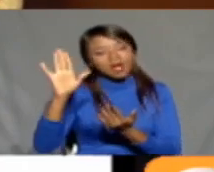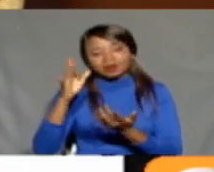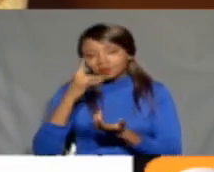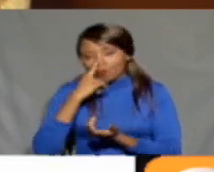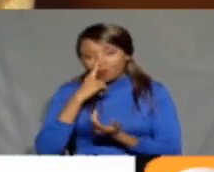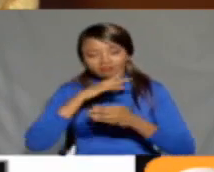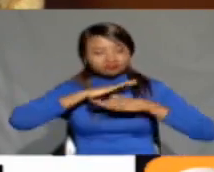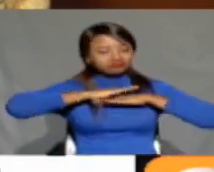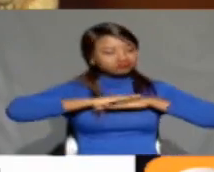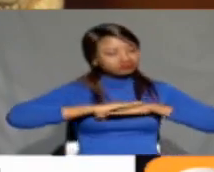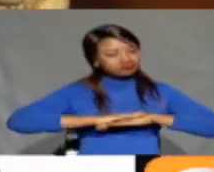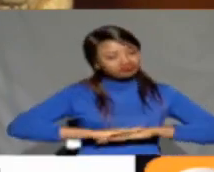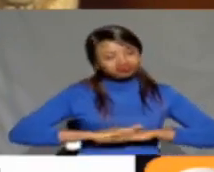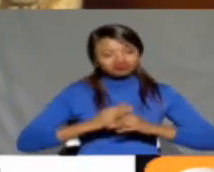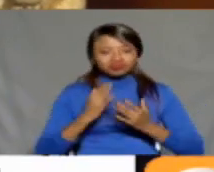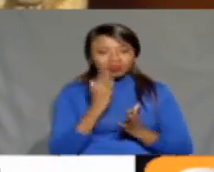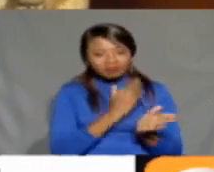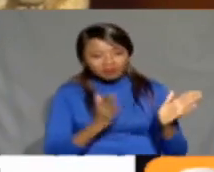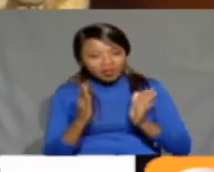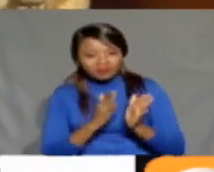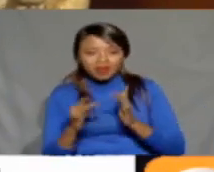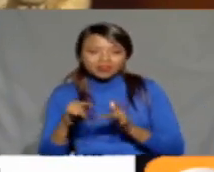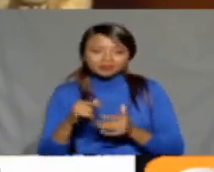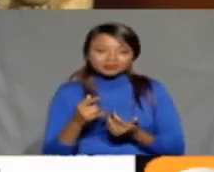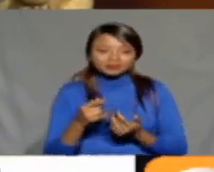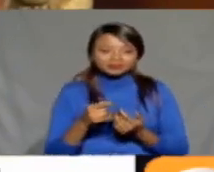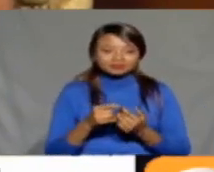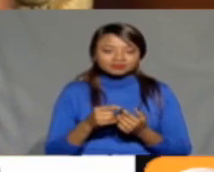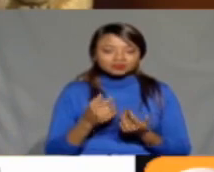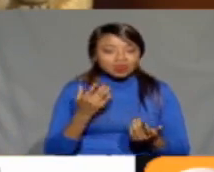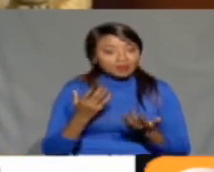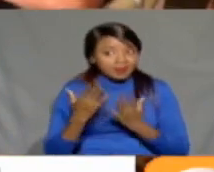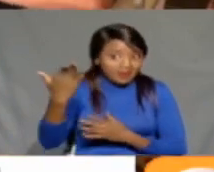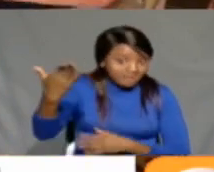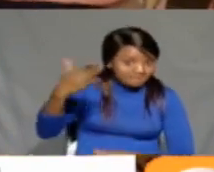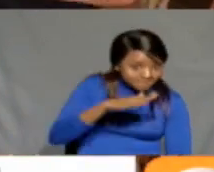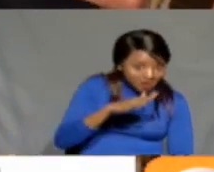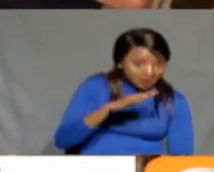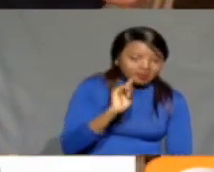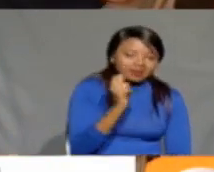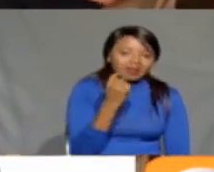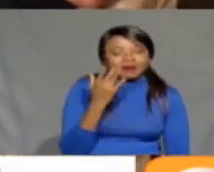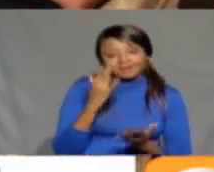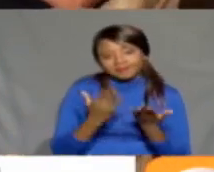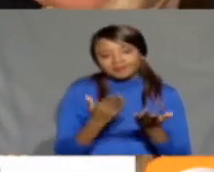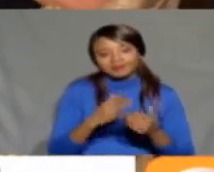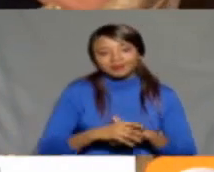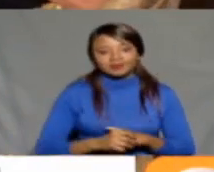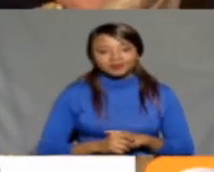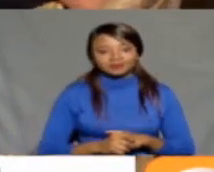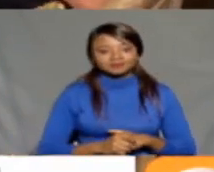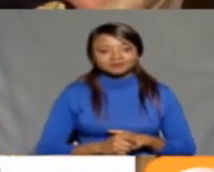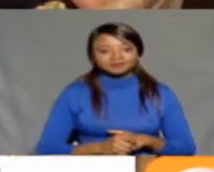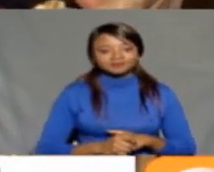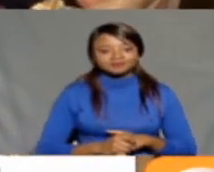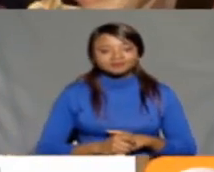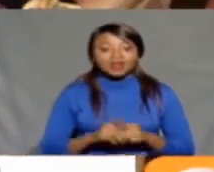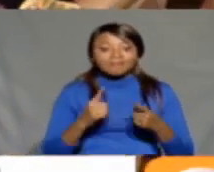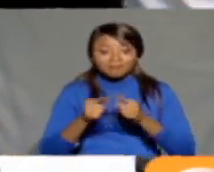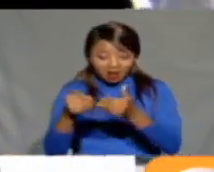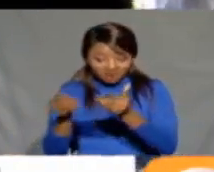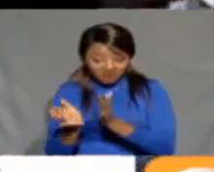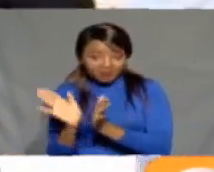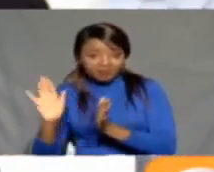rest, put things together. Of course I will be back. Kwa familia ya Cohen, ni matarajio yao